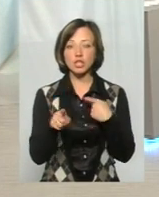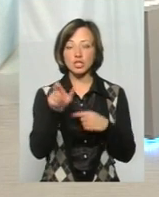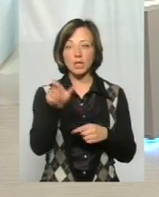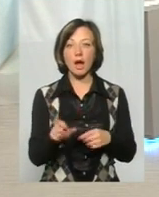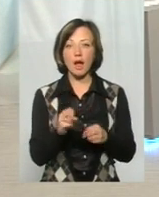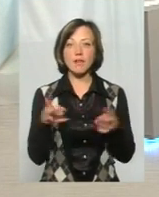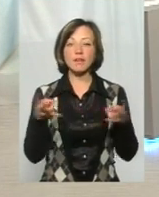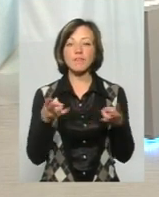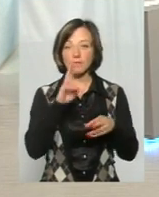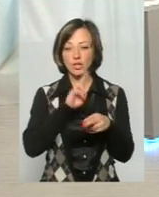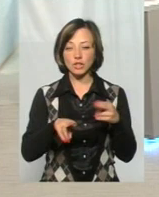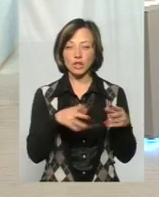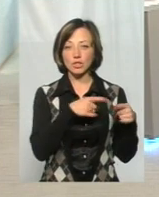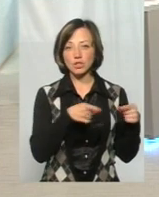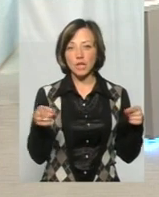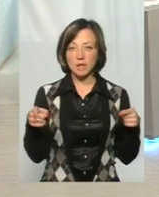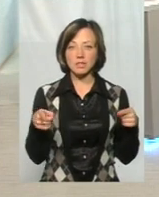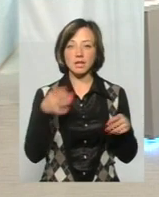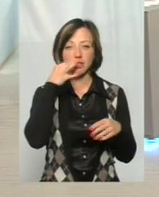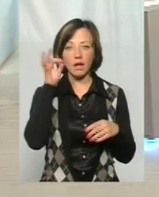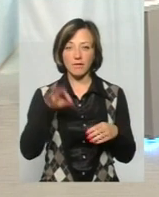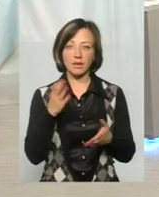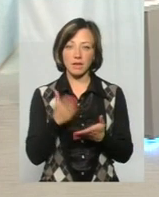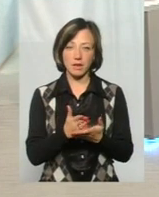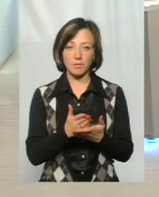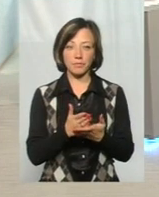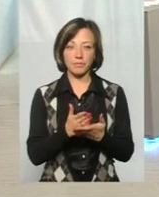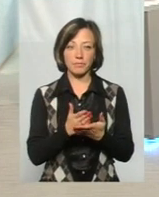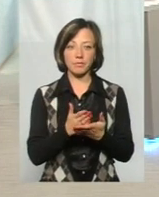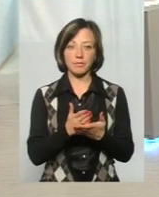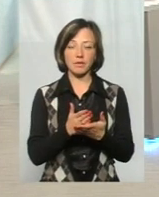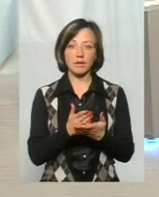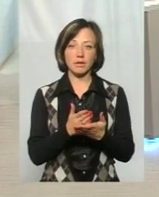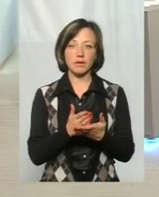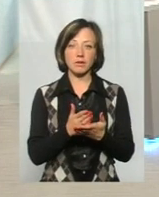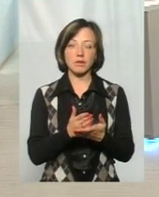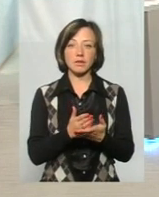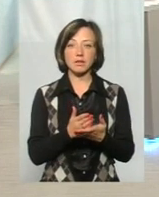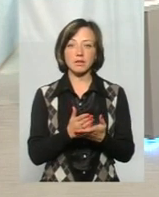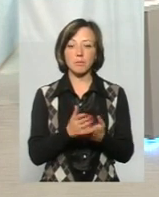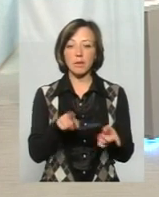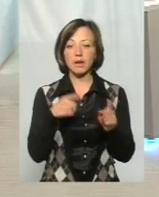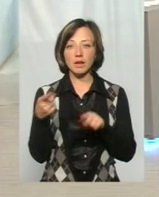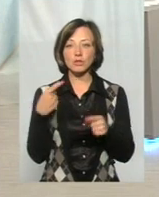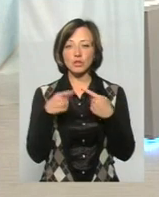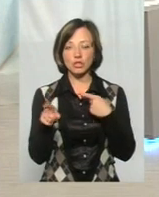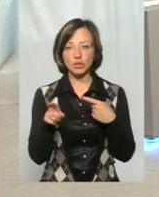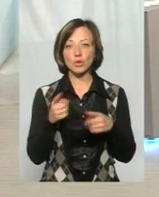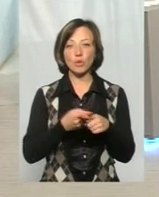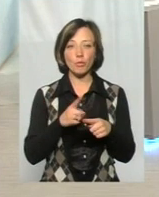але навіщо втрачати той час і ті навики, які є, і чим, як то кажеться, переключати себе до чогось іншого.